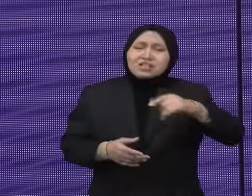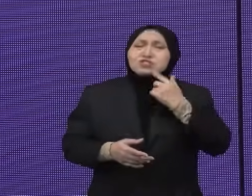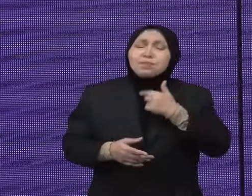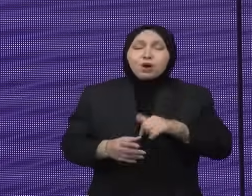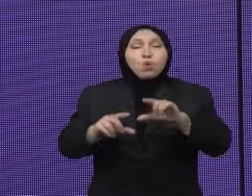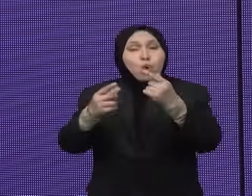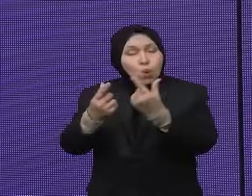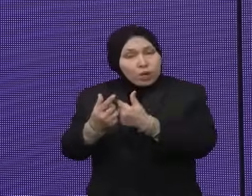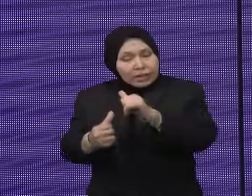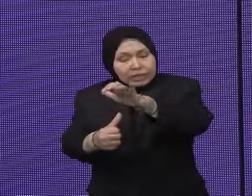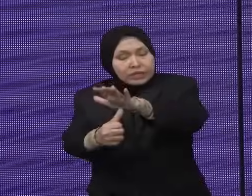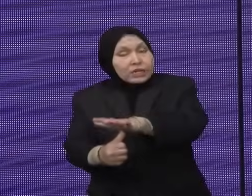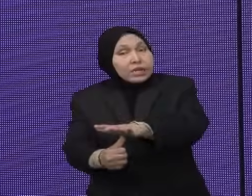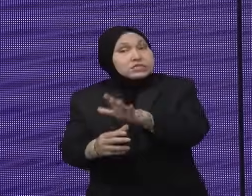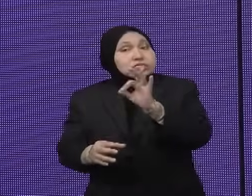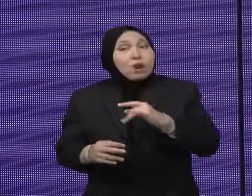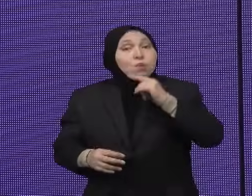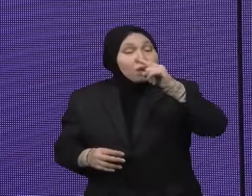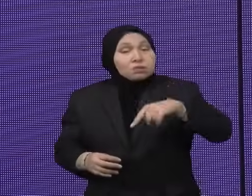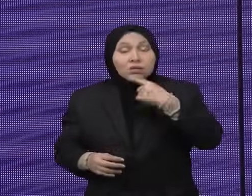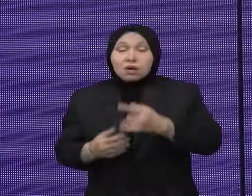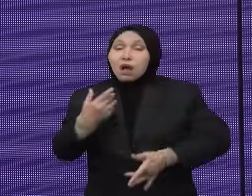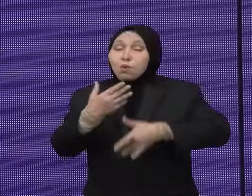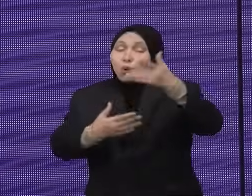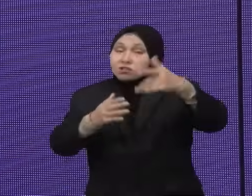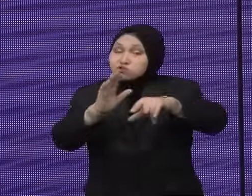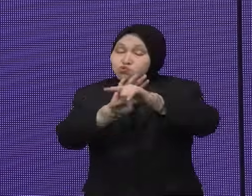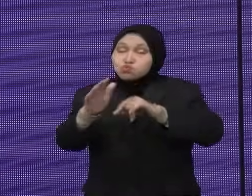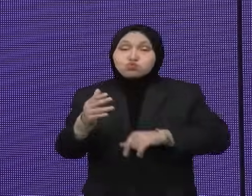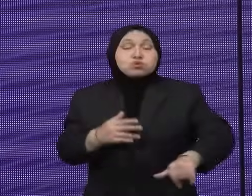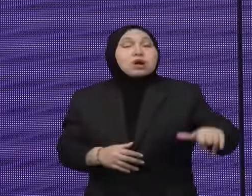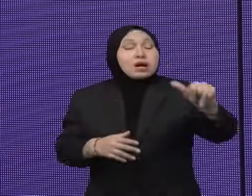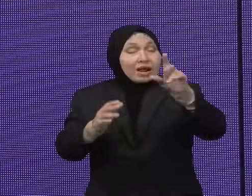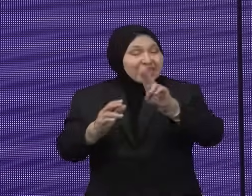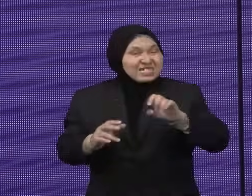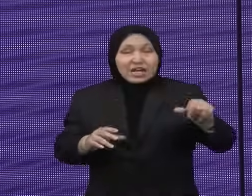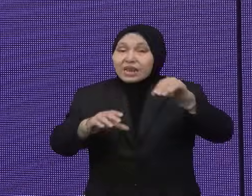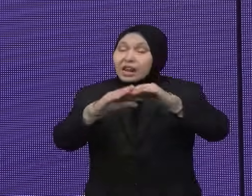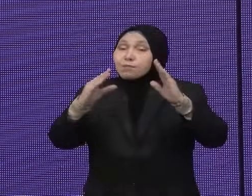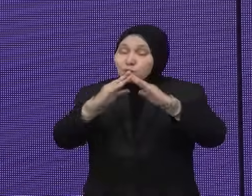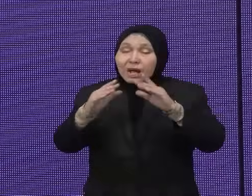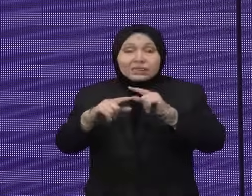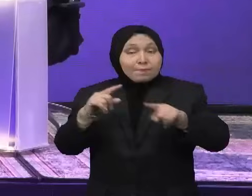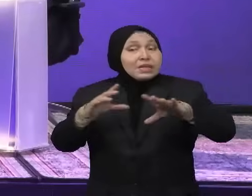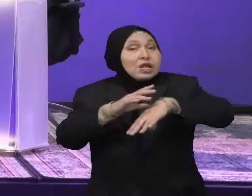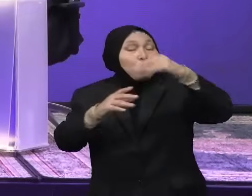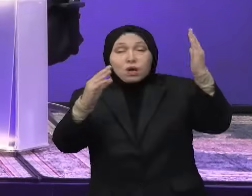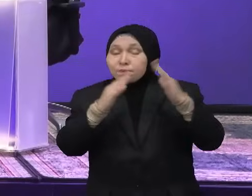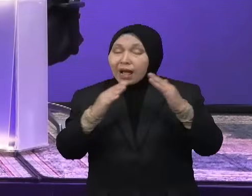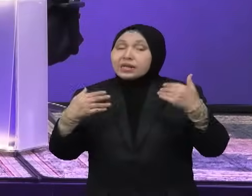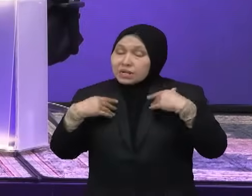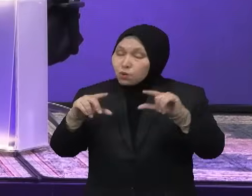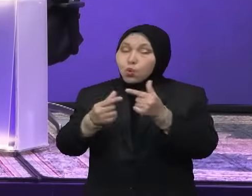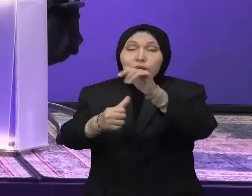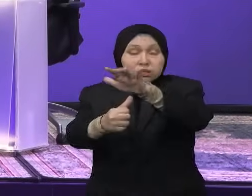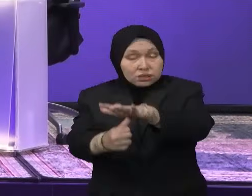adalah golongan tertindas. Kalau katakan awal surah An-Nisa ini perjuangkan keadilan dalam rumah, tapi di luar rumah ada juga golongan